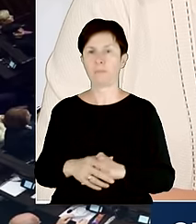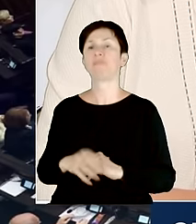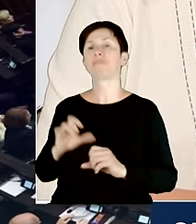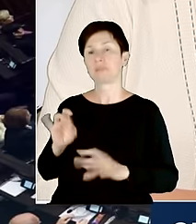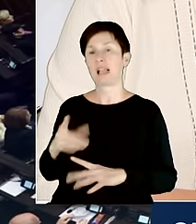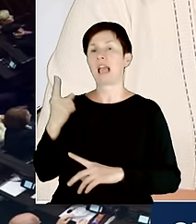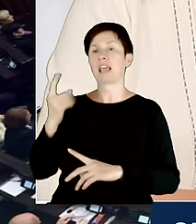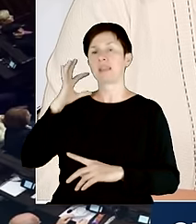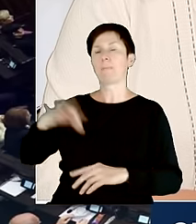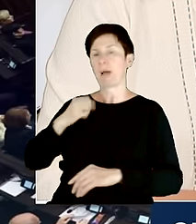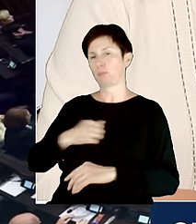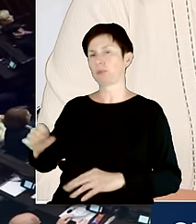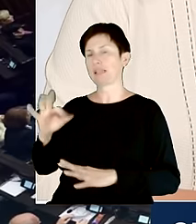wstecz.